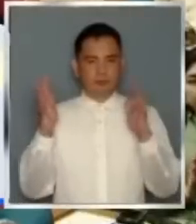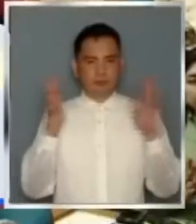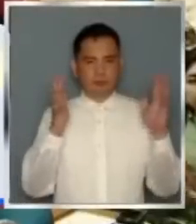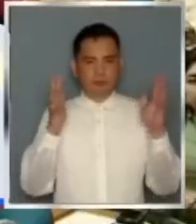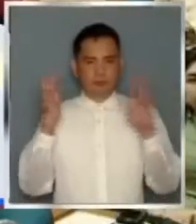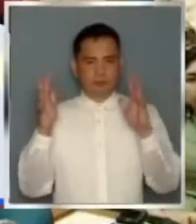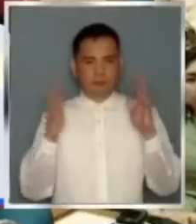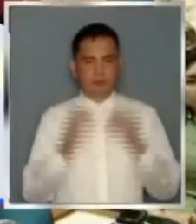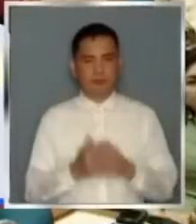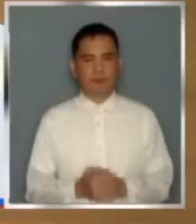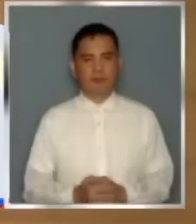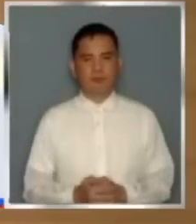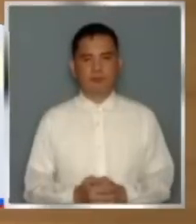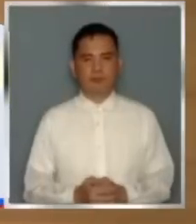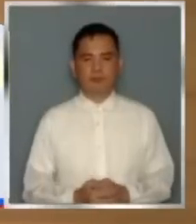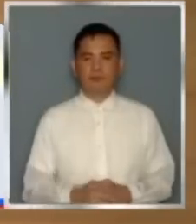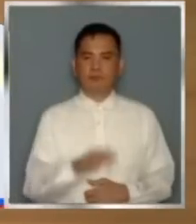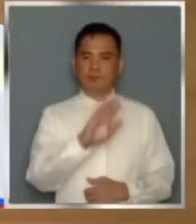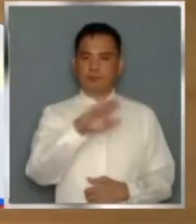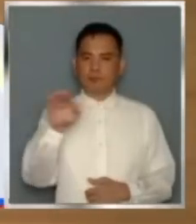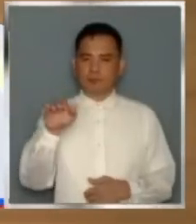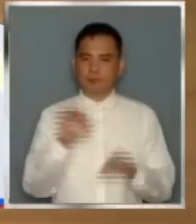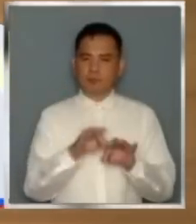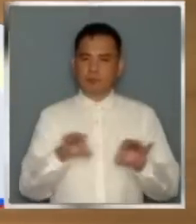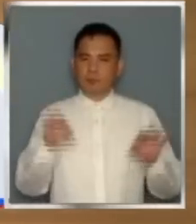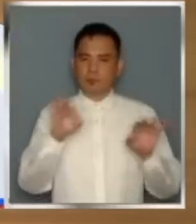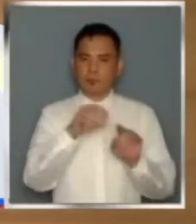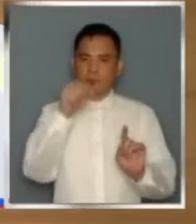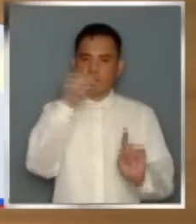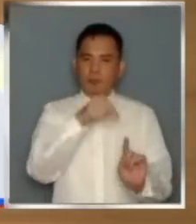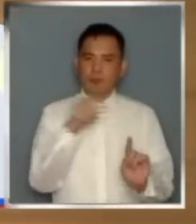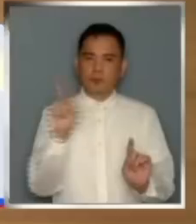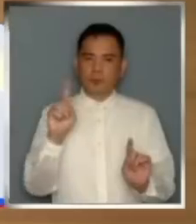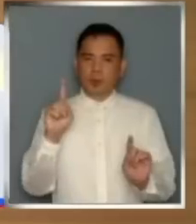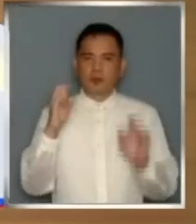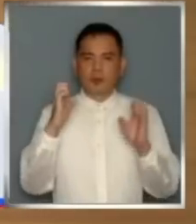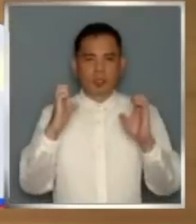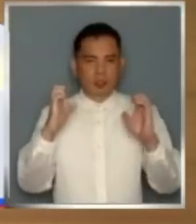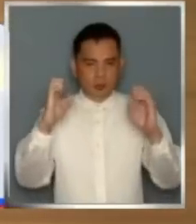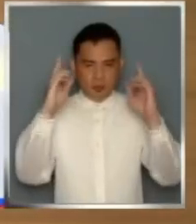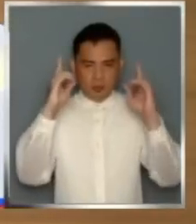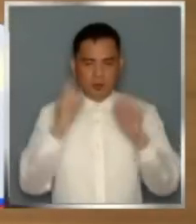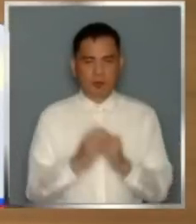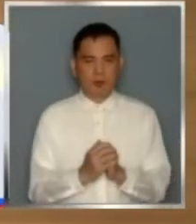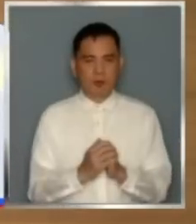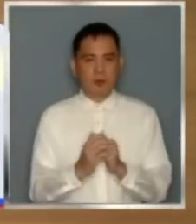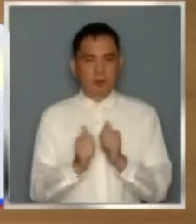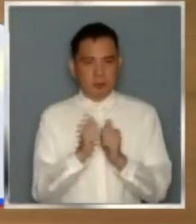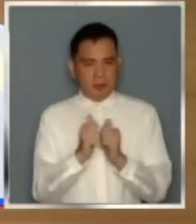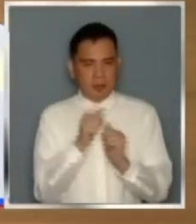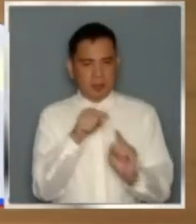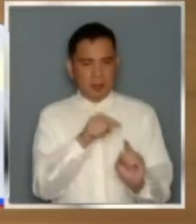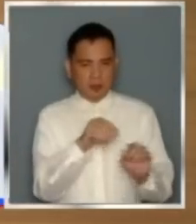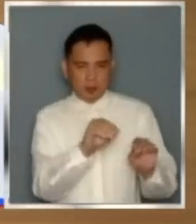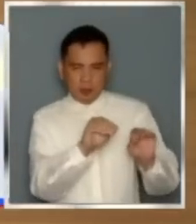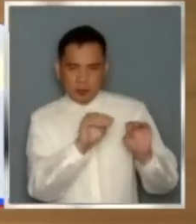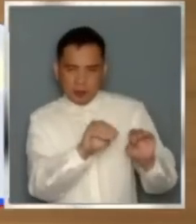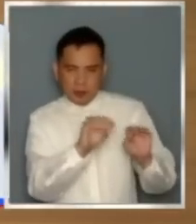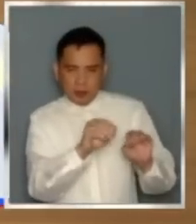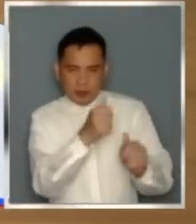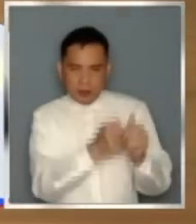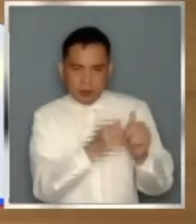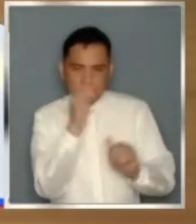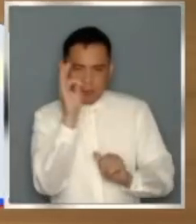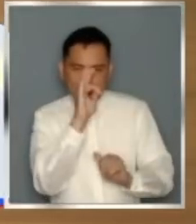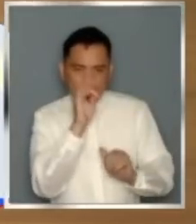Nagsisimula ang lahat sa edukasyon. Ito ay para palakasin ang isip at kakayahan ng bawat Pilipino.